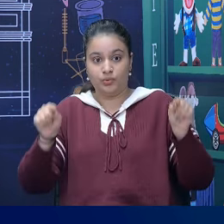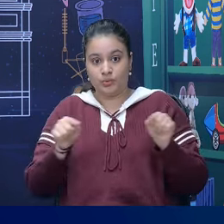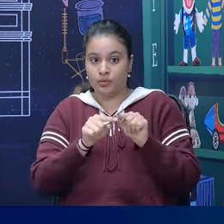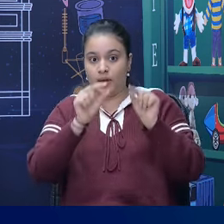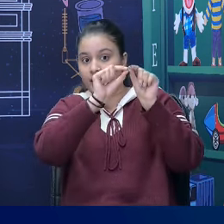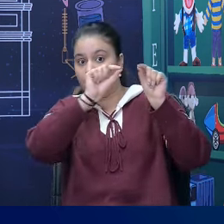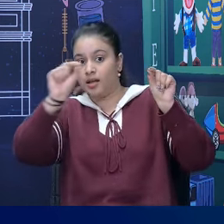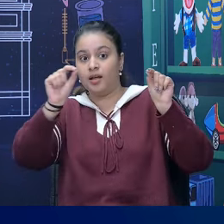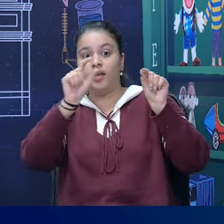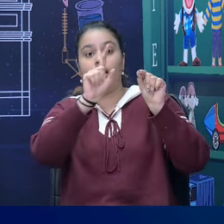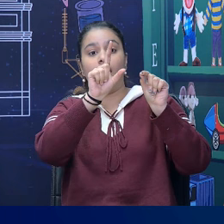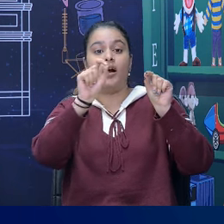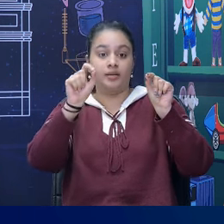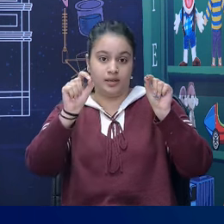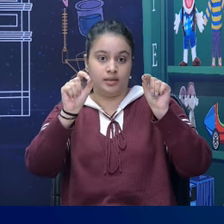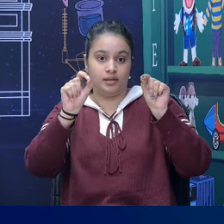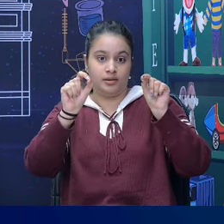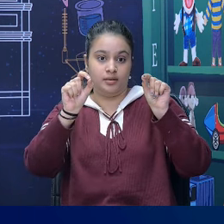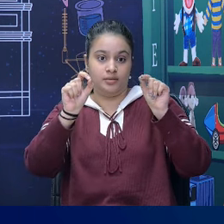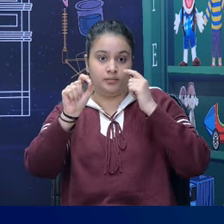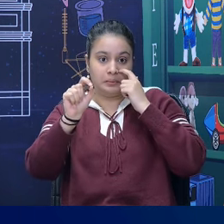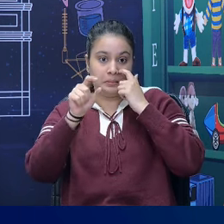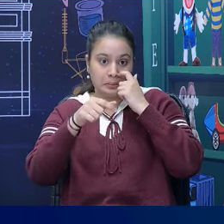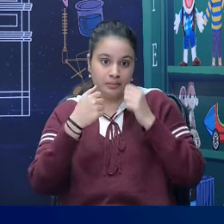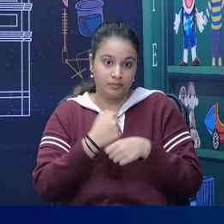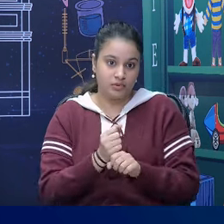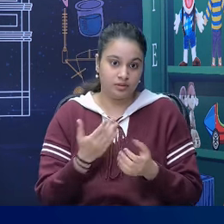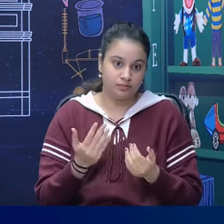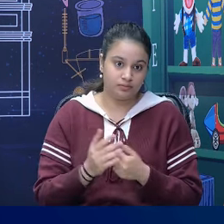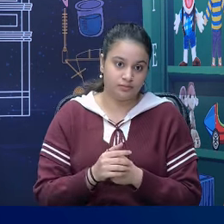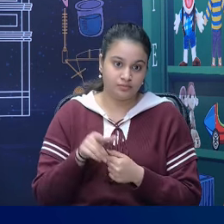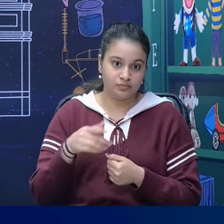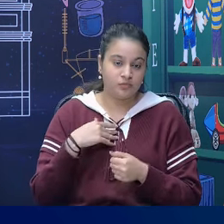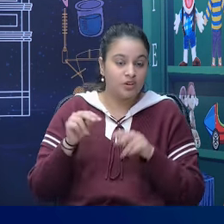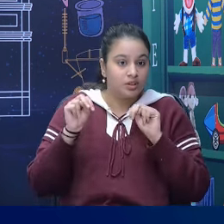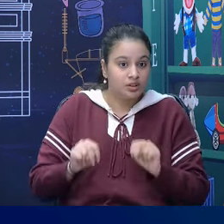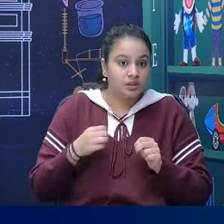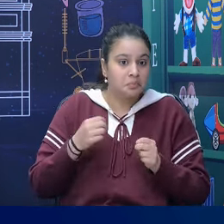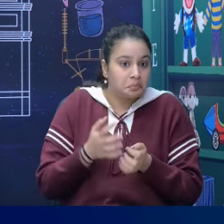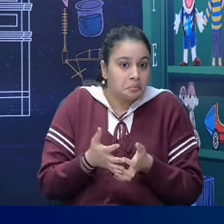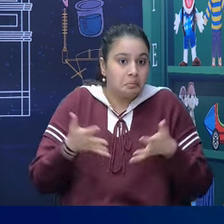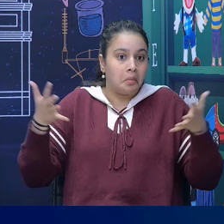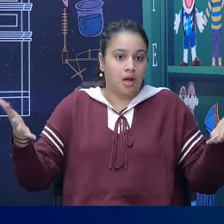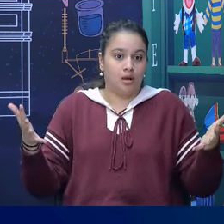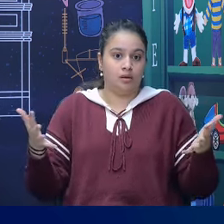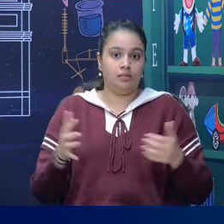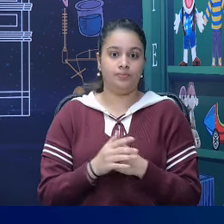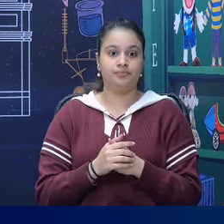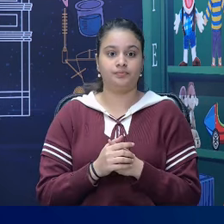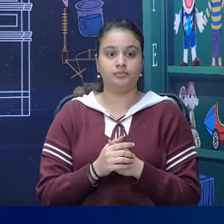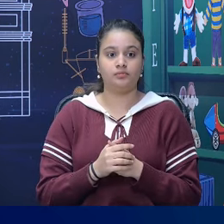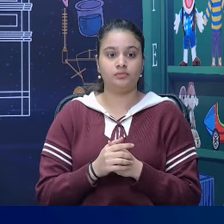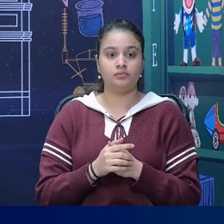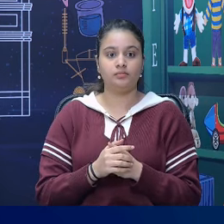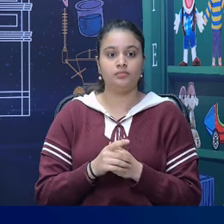पाएंगी 100 बाय 100 का और उसके लिए हमें बहुत सारे ब्लॉक्स चाहिए होंगे और अगर मैं यह कहूं कि आपको कोई भी